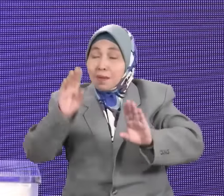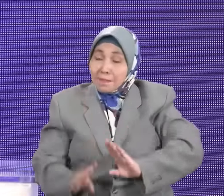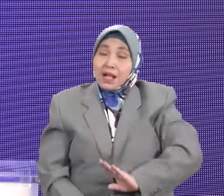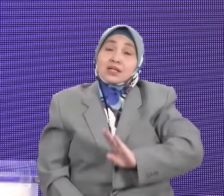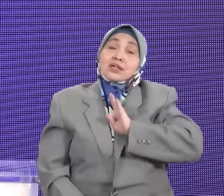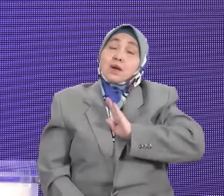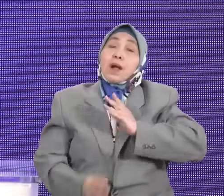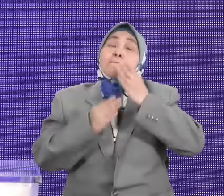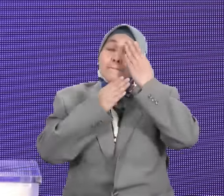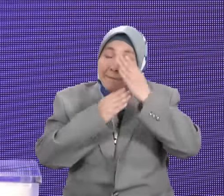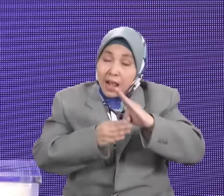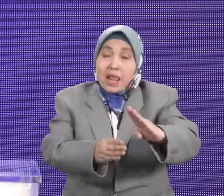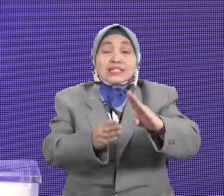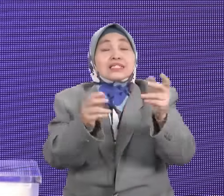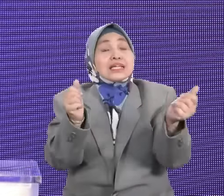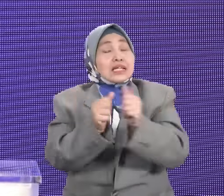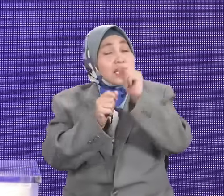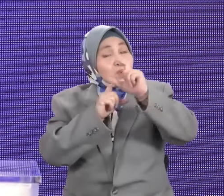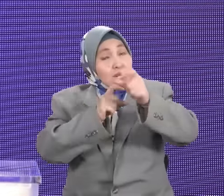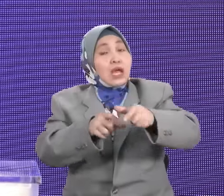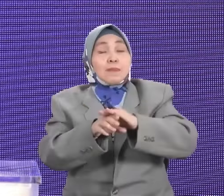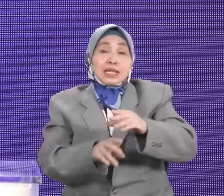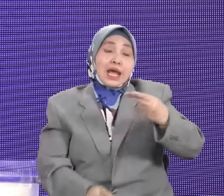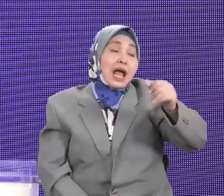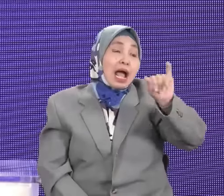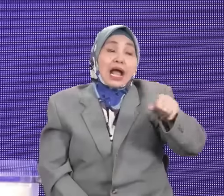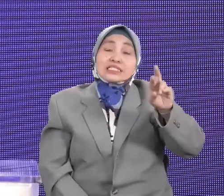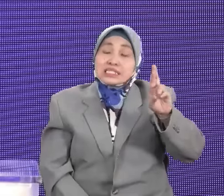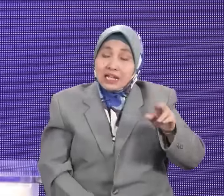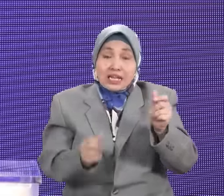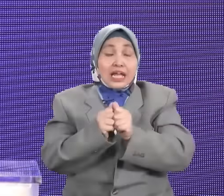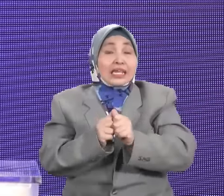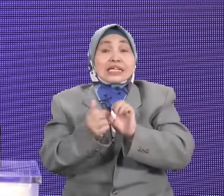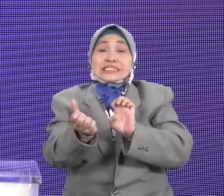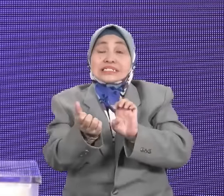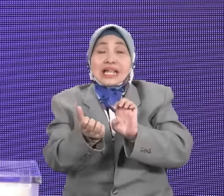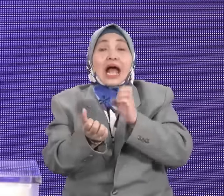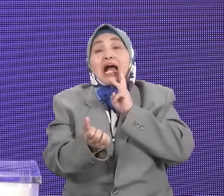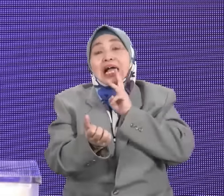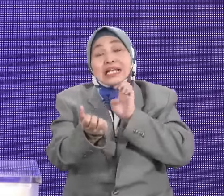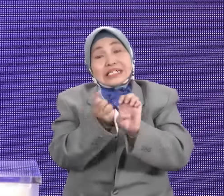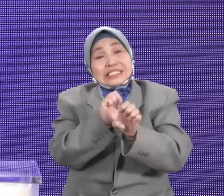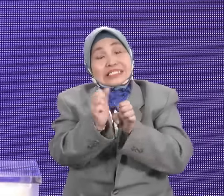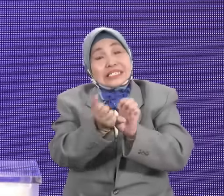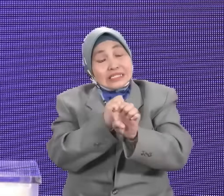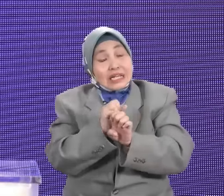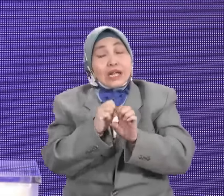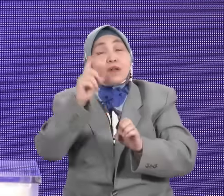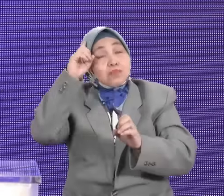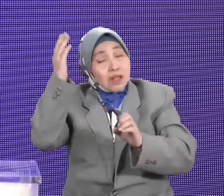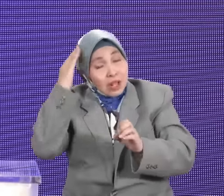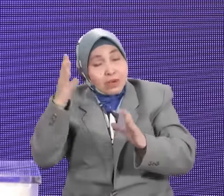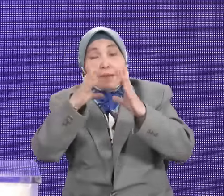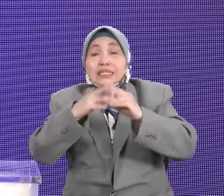balas balik dengan satu hadiah kepada hajar Siti Hajar itu dengan Zamzam dan Allah tahu macam mana yang menyelesaikan segala